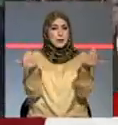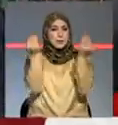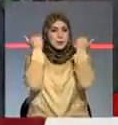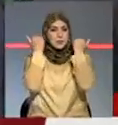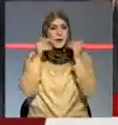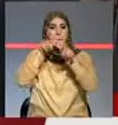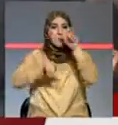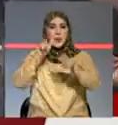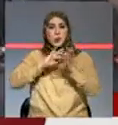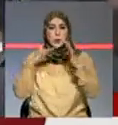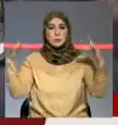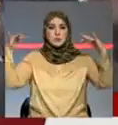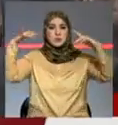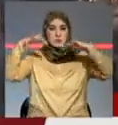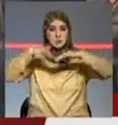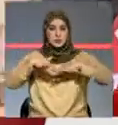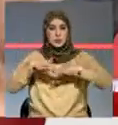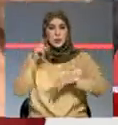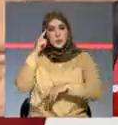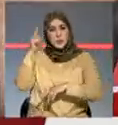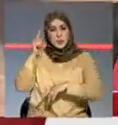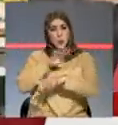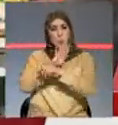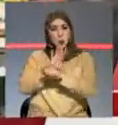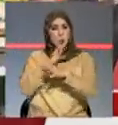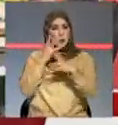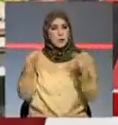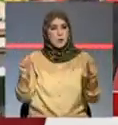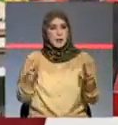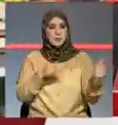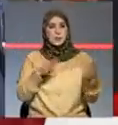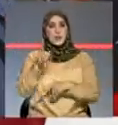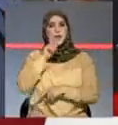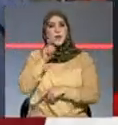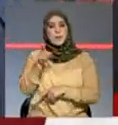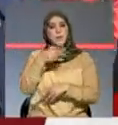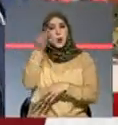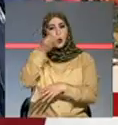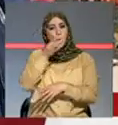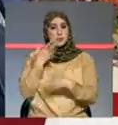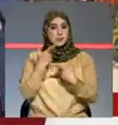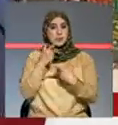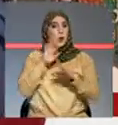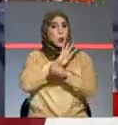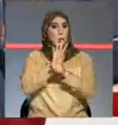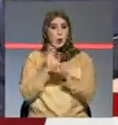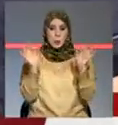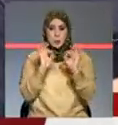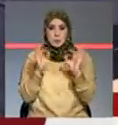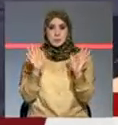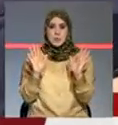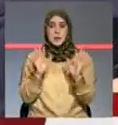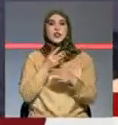للتجمعات، وكأن فيروس كورونا قد رحل. بالنسبة لي وفات كورونا، مشات على روحي. ما عادش نلبس، شوف فماش واحد لابس